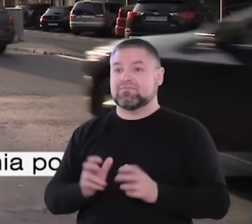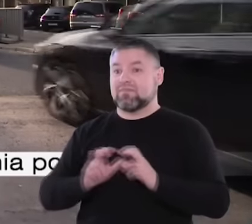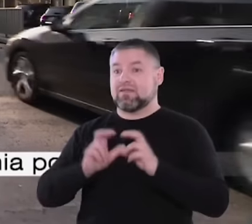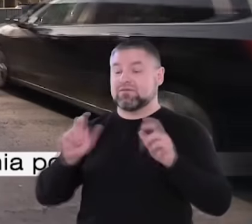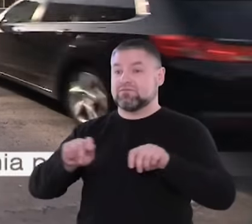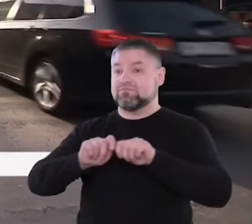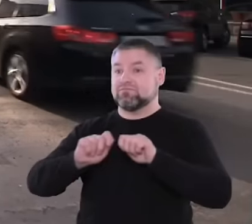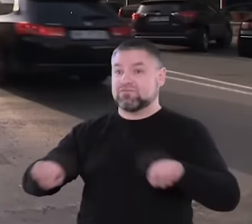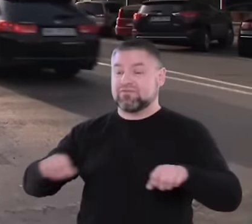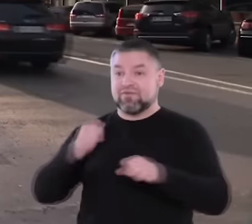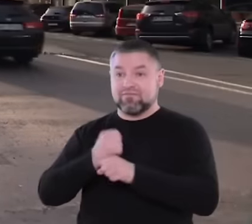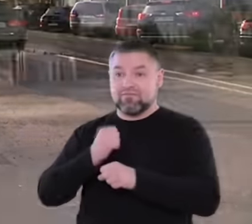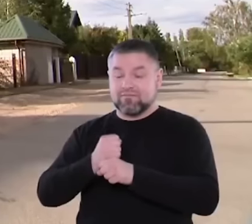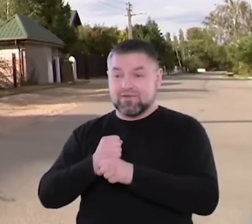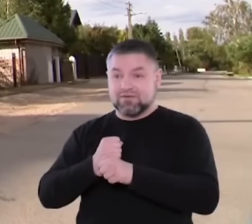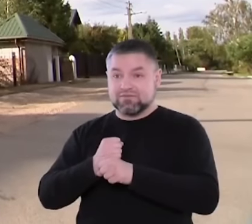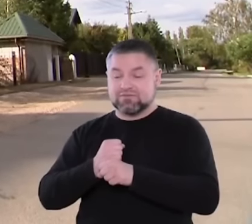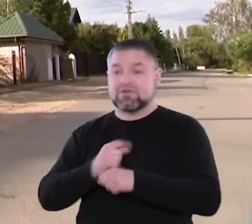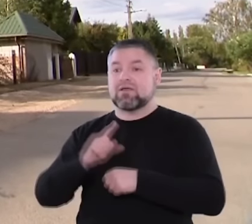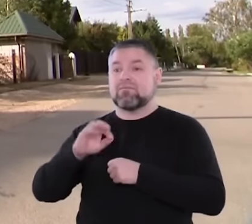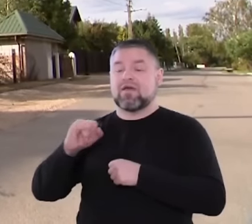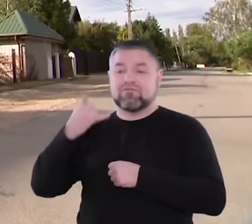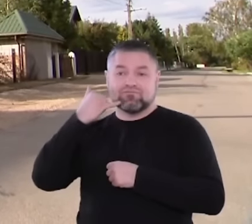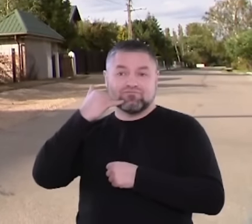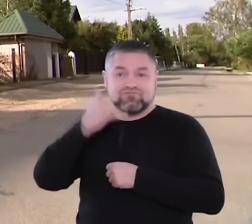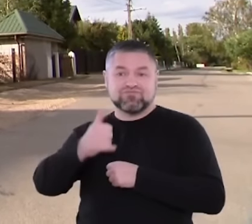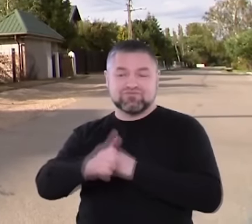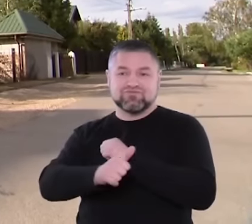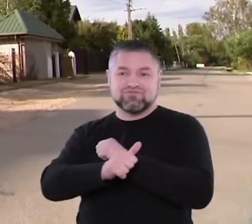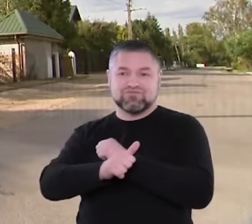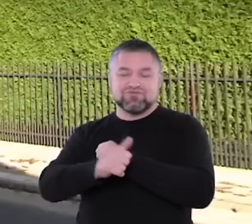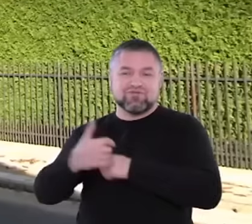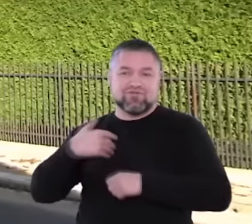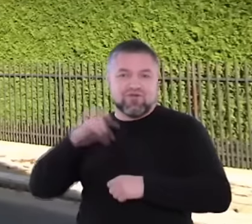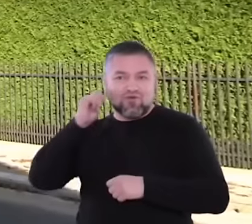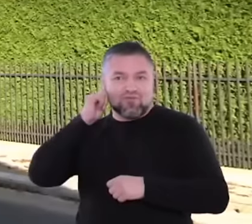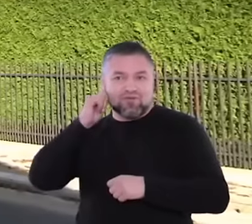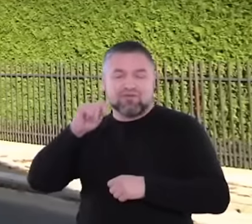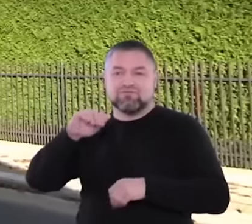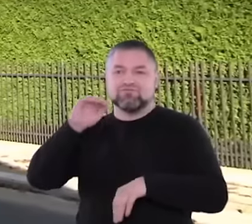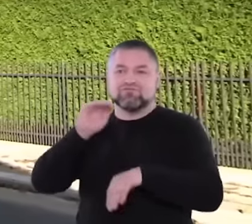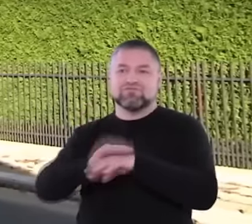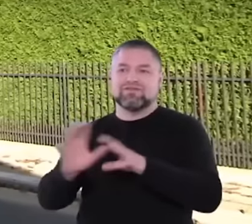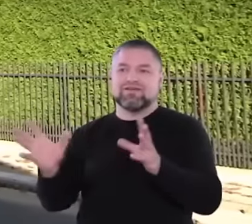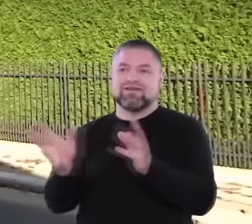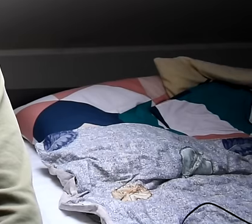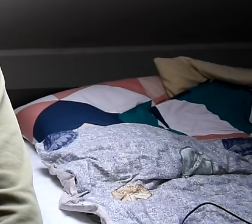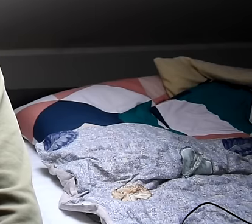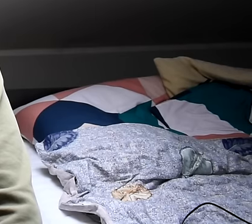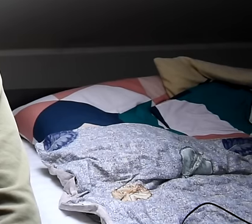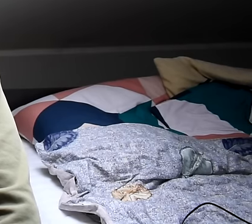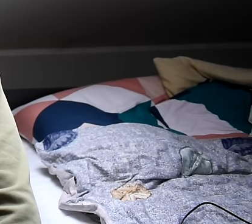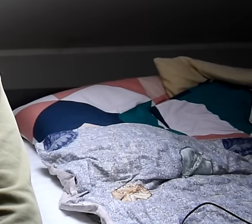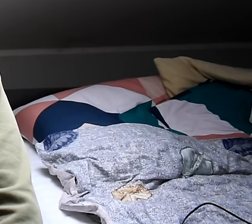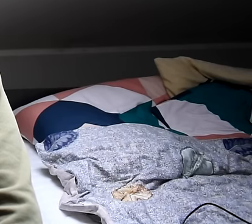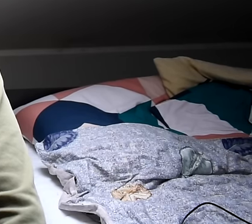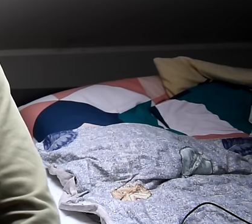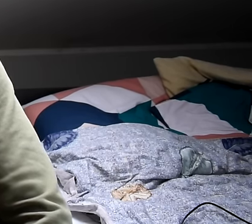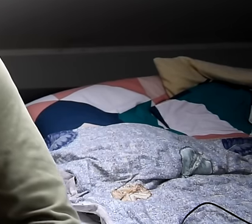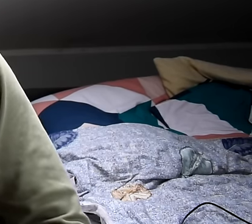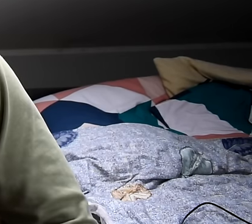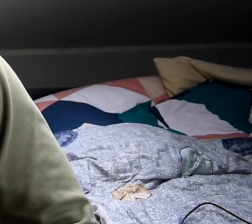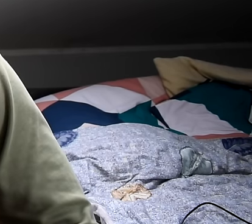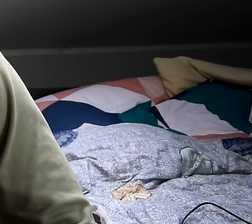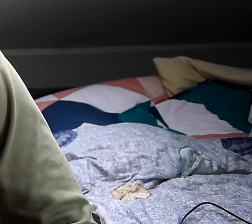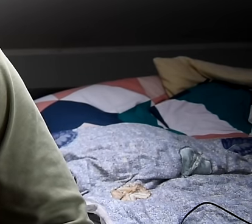Podczas przerwy w pracy Paweł zadzwonił do 60-latki, licząc, że ta zgodzi się z nim dzisiaj spotkać. Teraz coś czuję, że jak ona